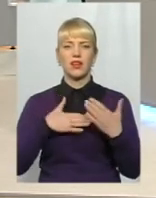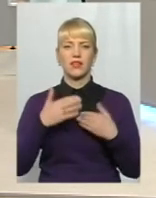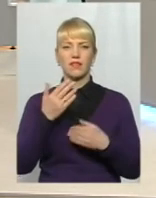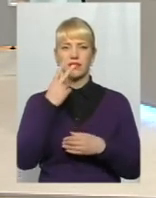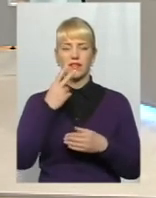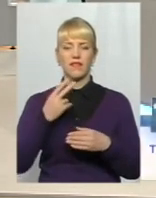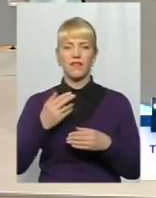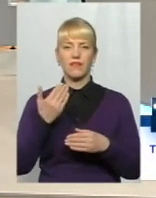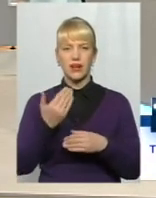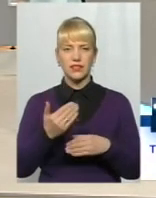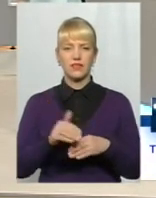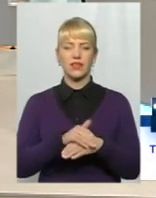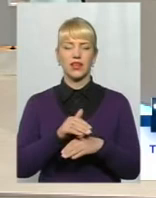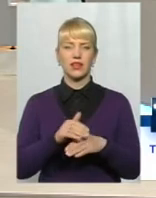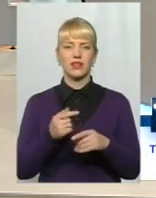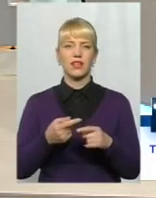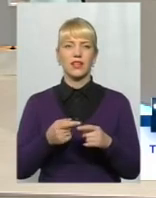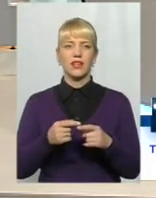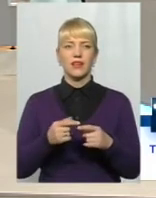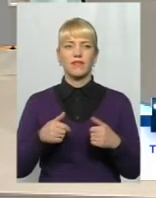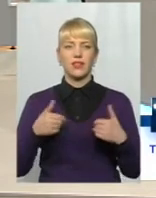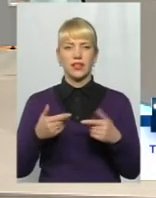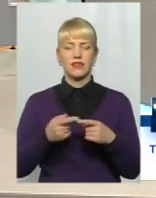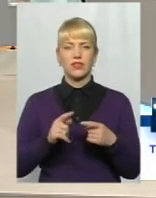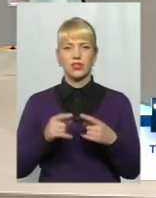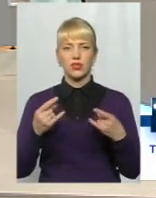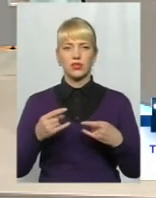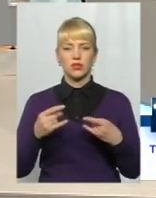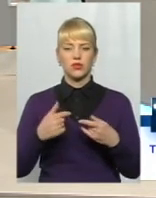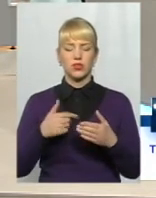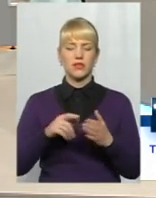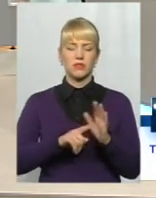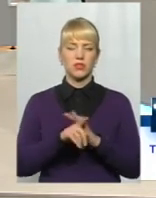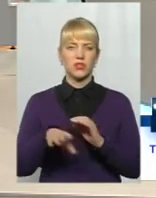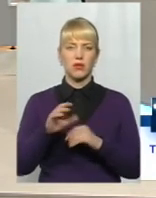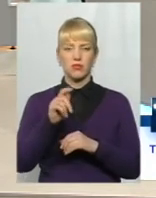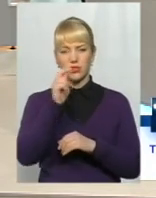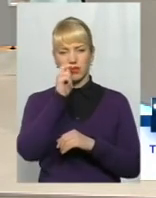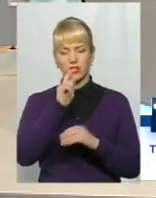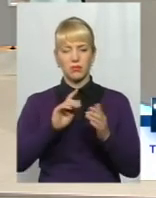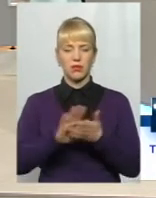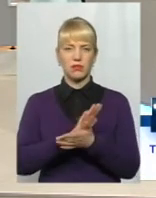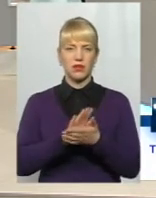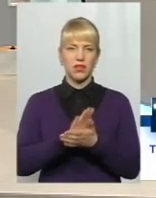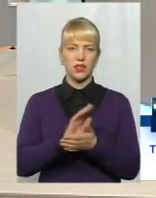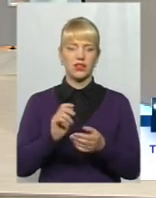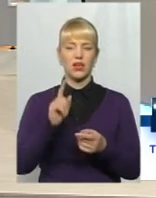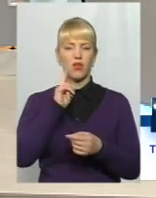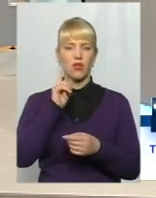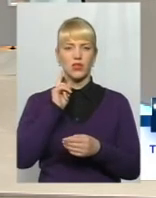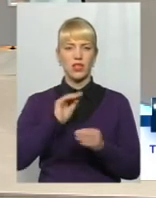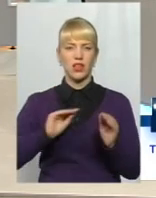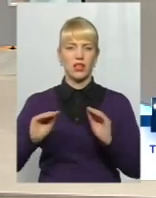І перше питання таке своєрідне. Ось ми у квітні починаємо всі прибирати, озеленювати, піклуватись